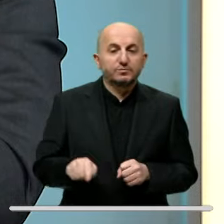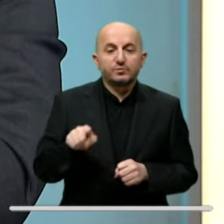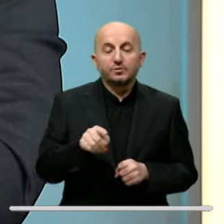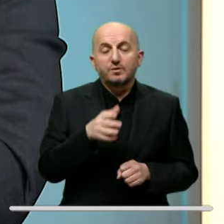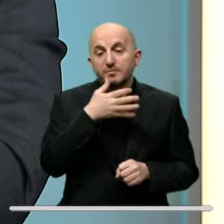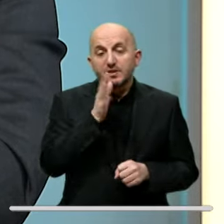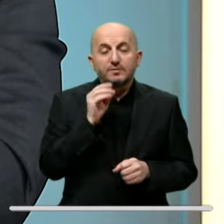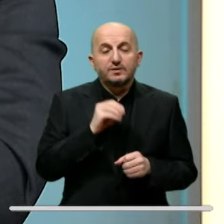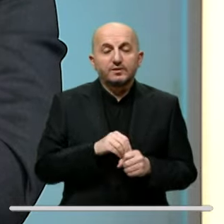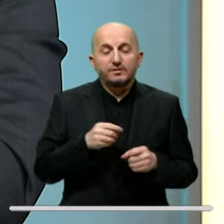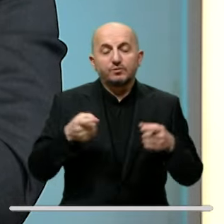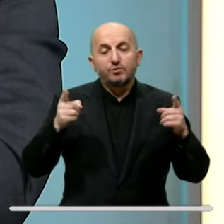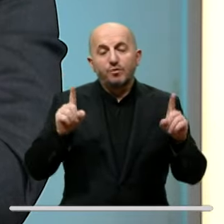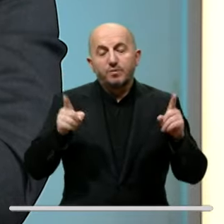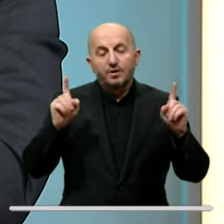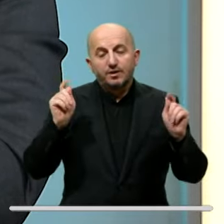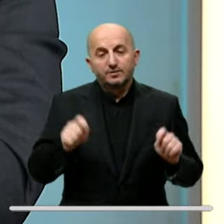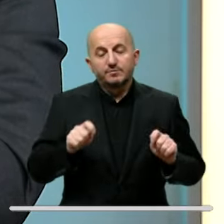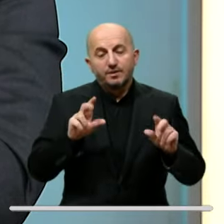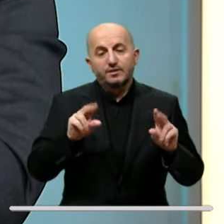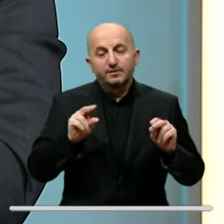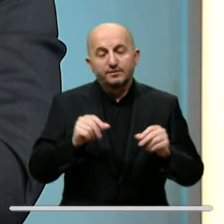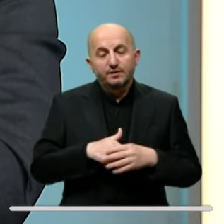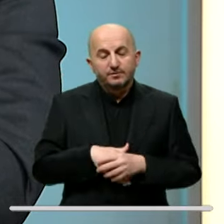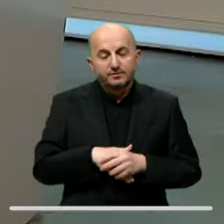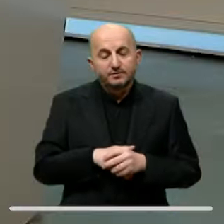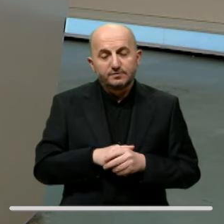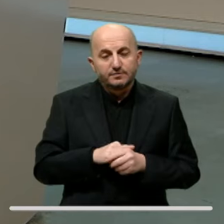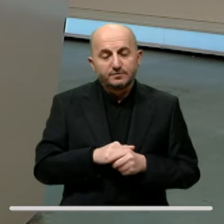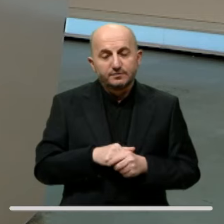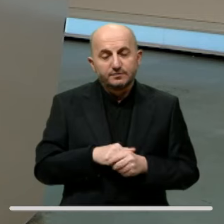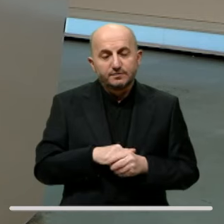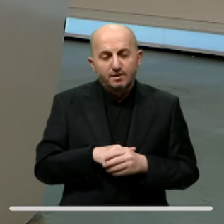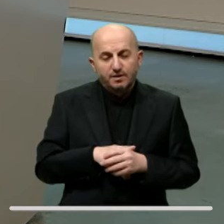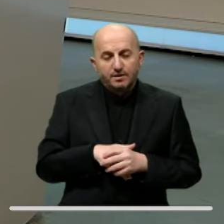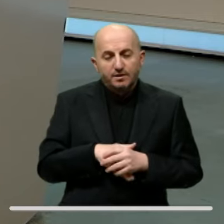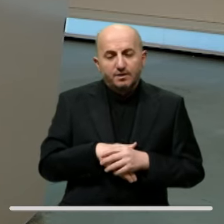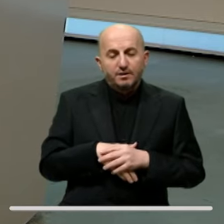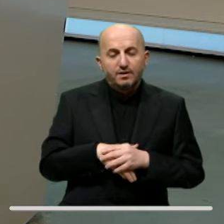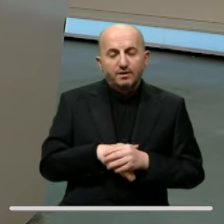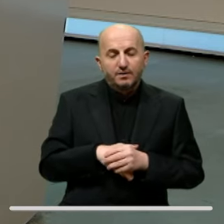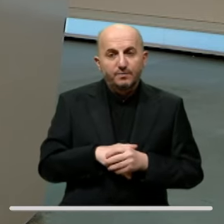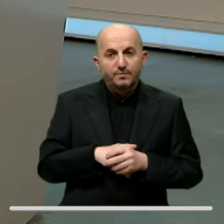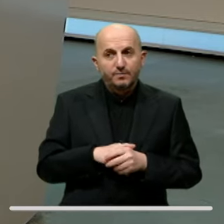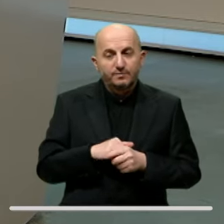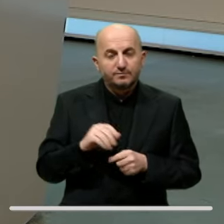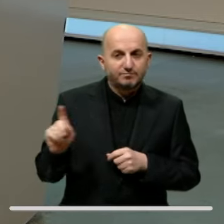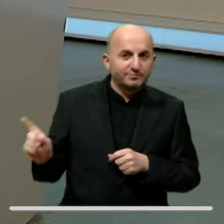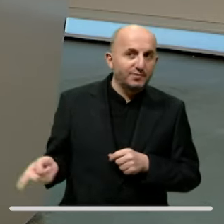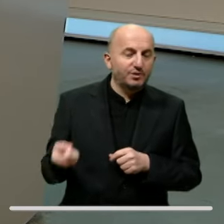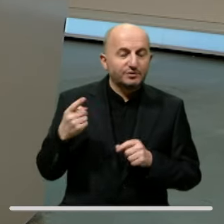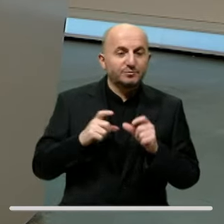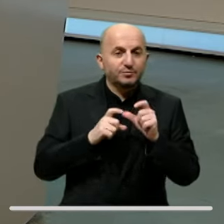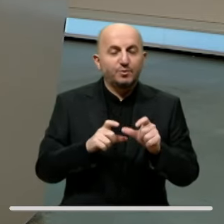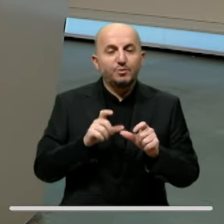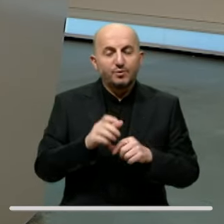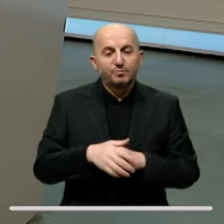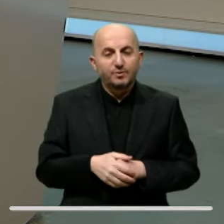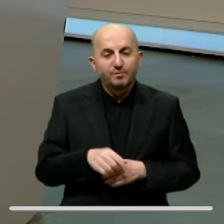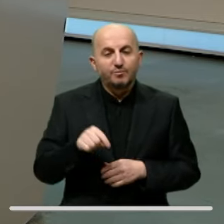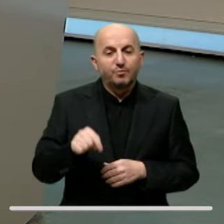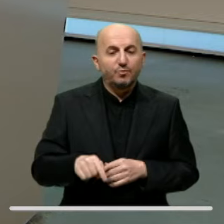bilmedikleri için tevbe istiğfar etmeleri yeterlidir. Eyvallah hocam. Bahattin Bey ilginç bir soru sormuş. Bunu ya nasıl anlatacağım bilmiyorum ama diyor